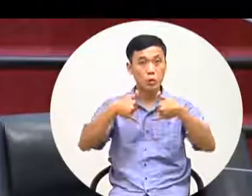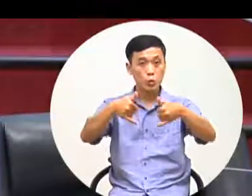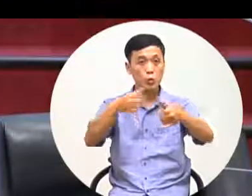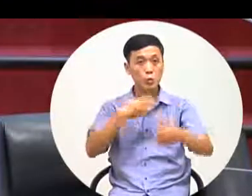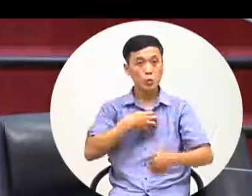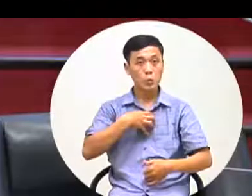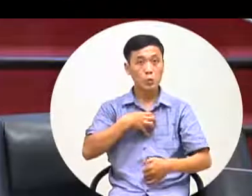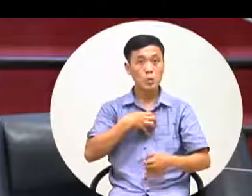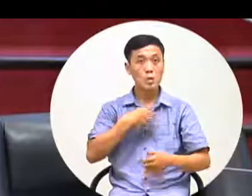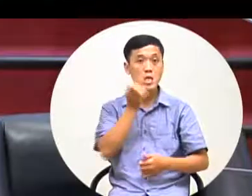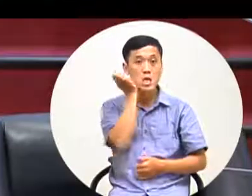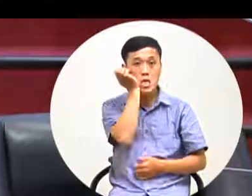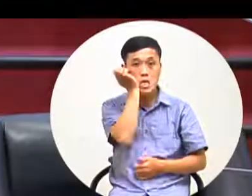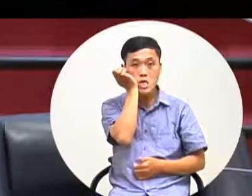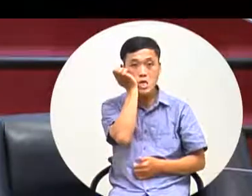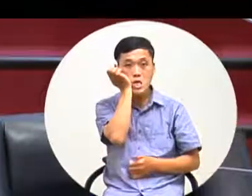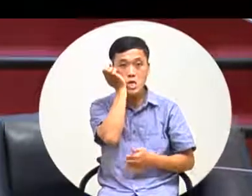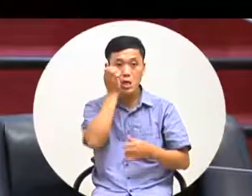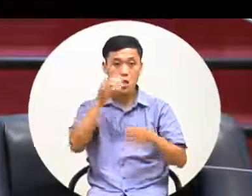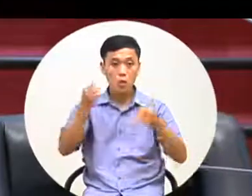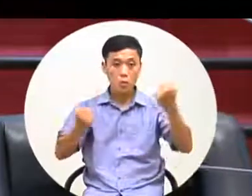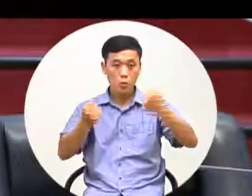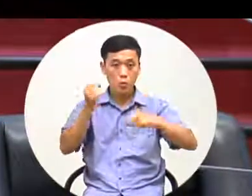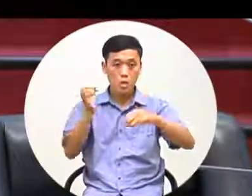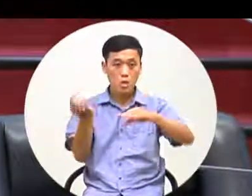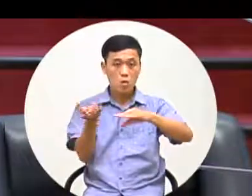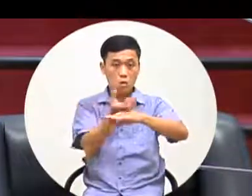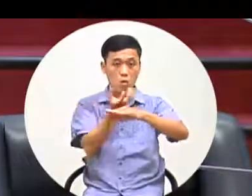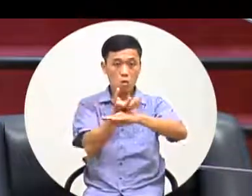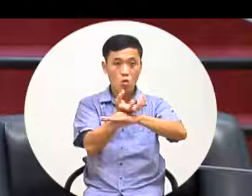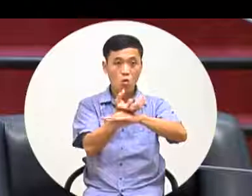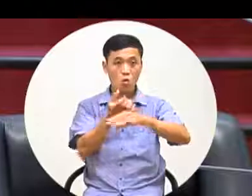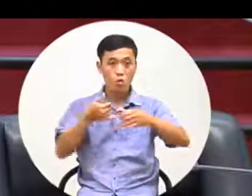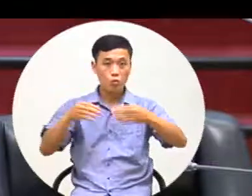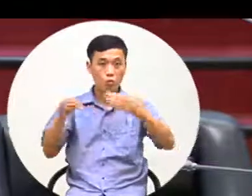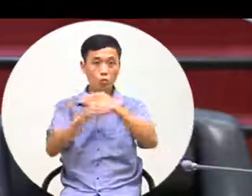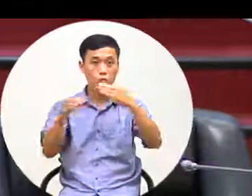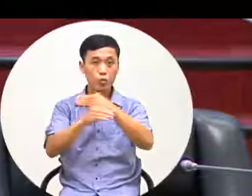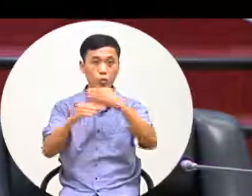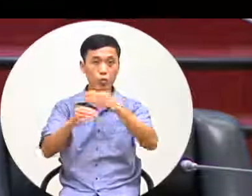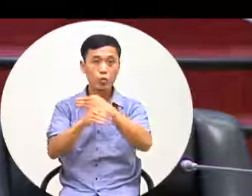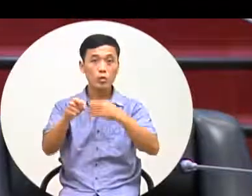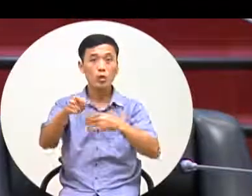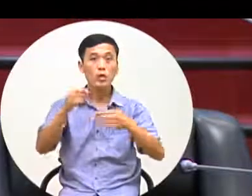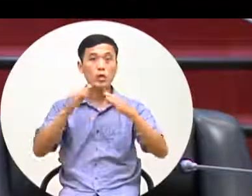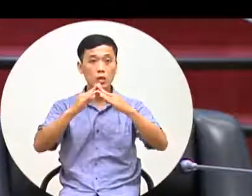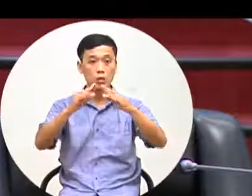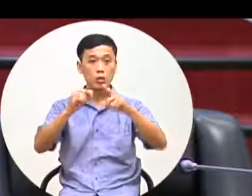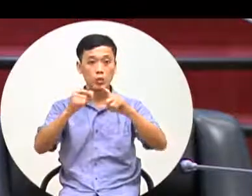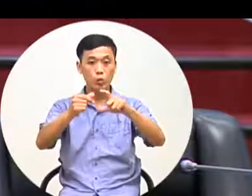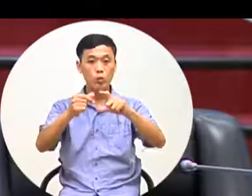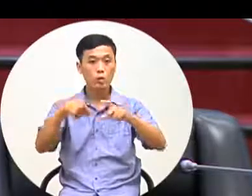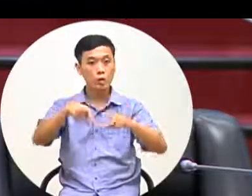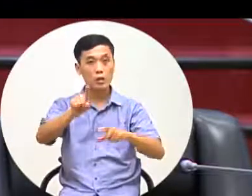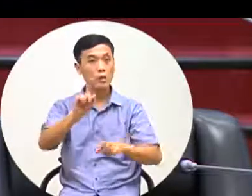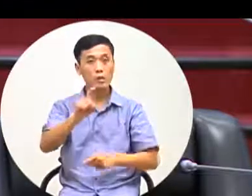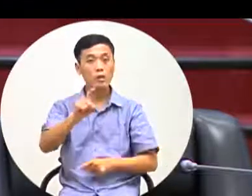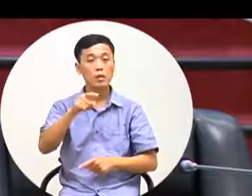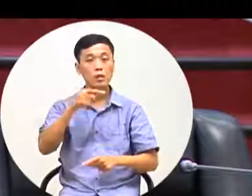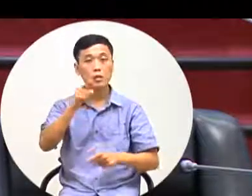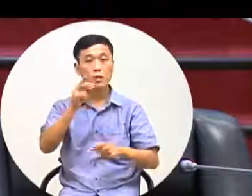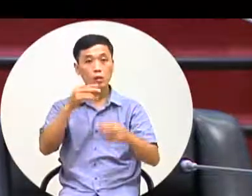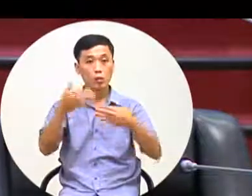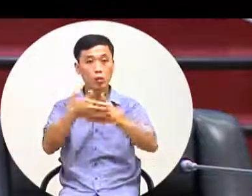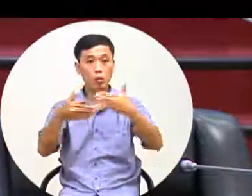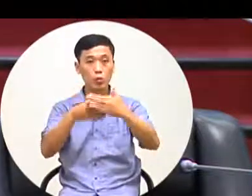过，好。而且呢，大卡车因为他不能走市区嘛，所以交通局安排要走这条路，请赵局长，这个一定